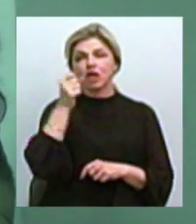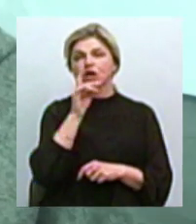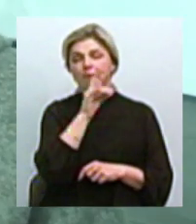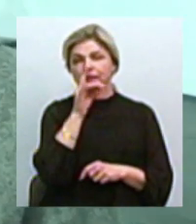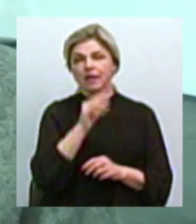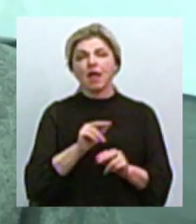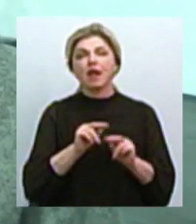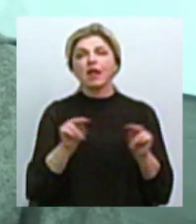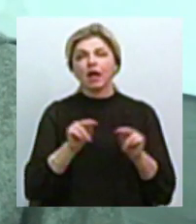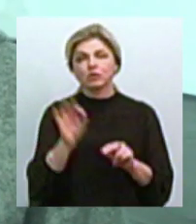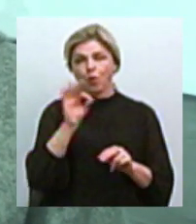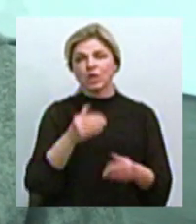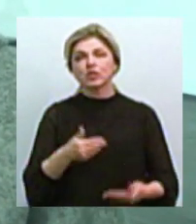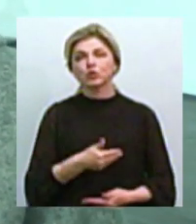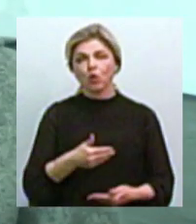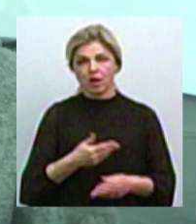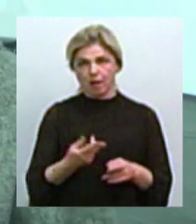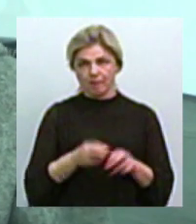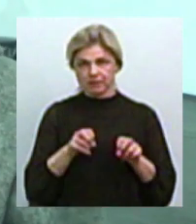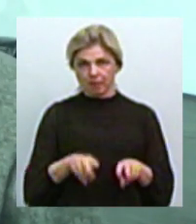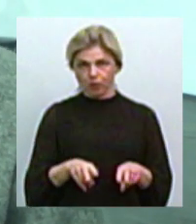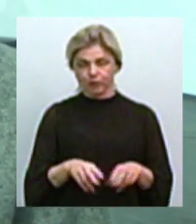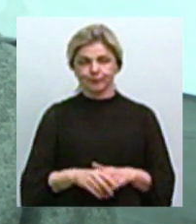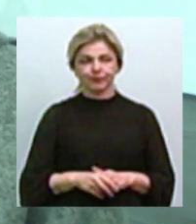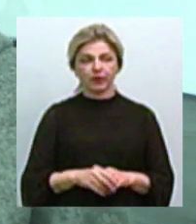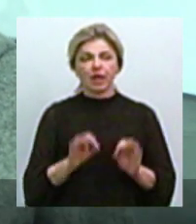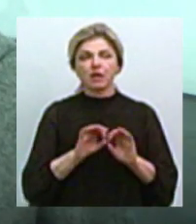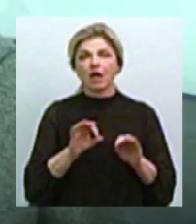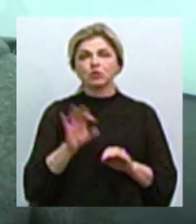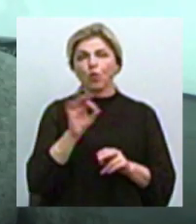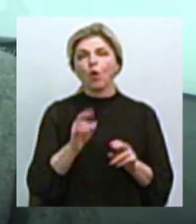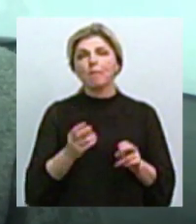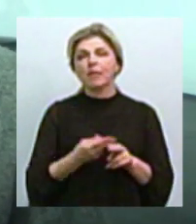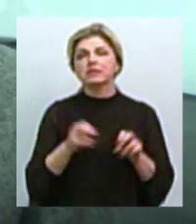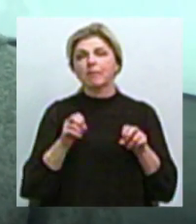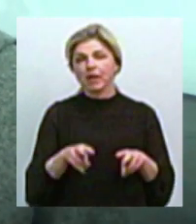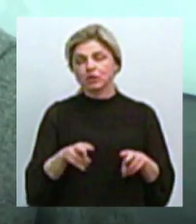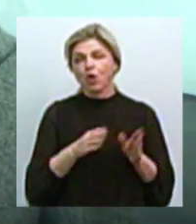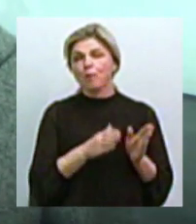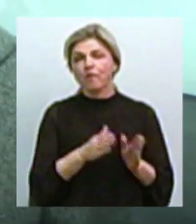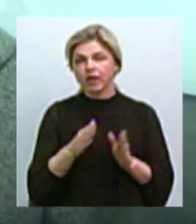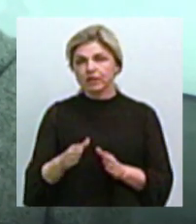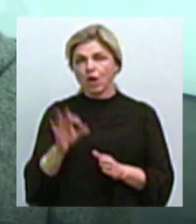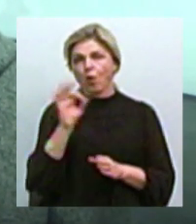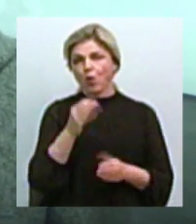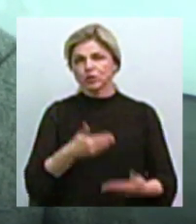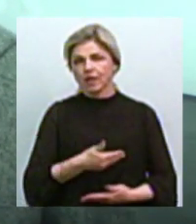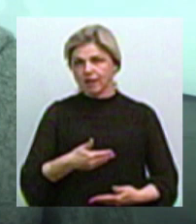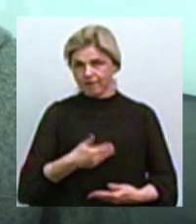про сексуальну безпеку. Розповідала про безпечну поведінку при статевих